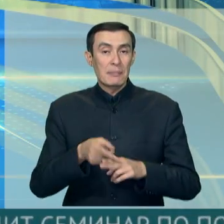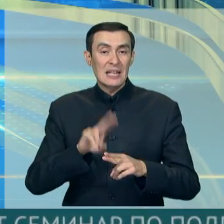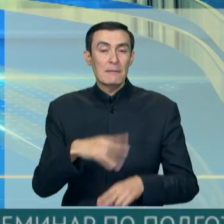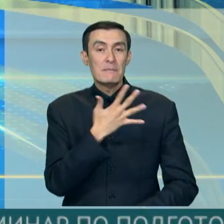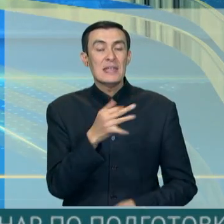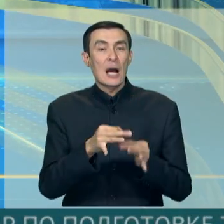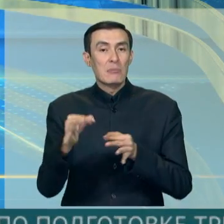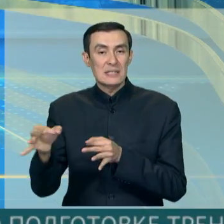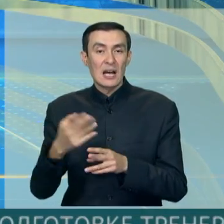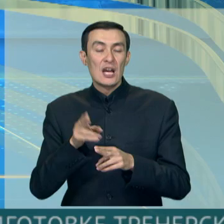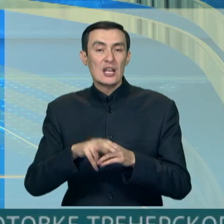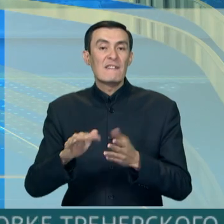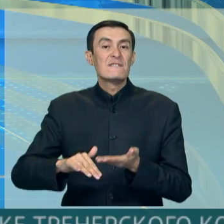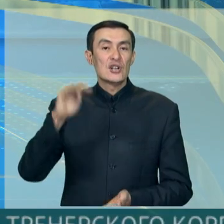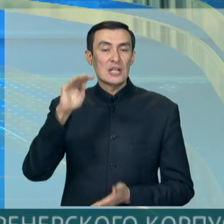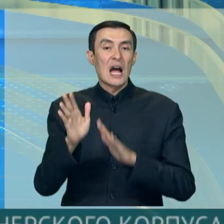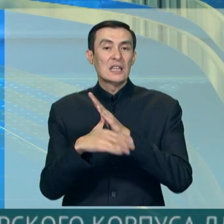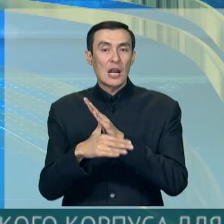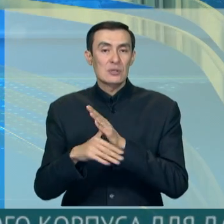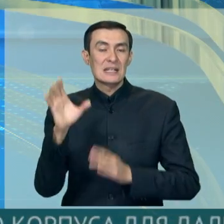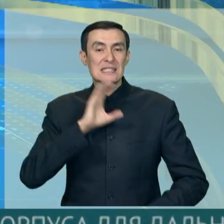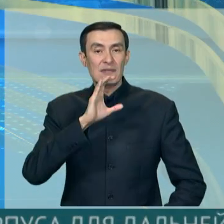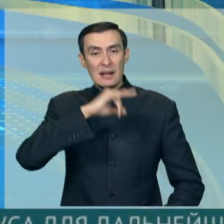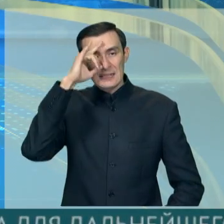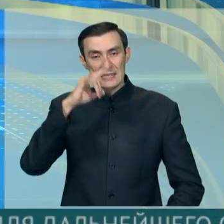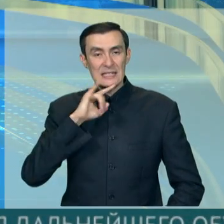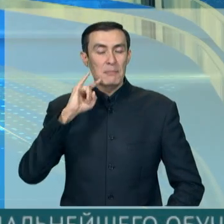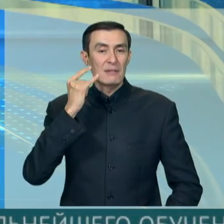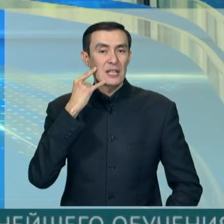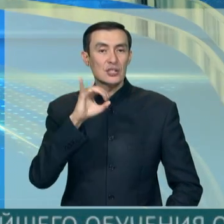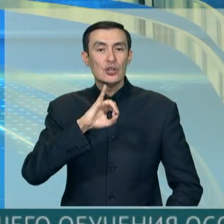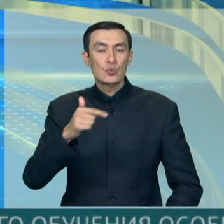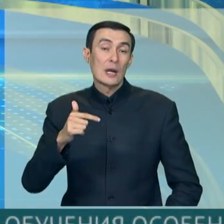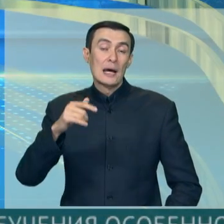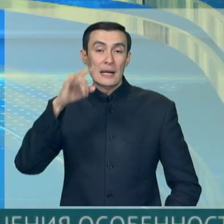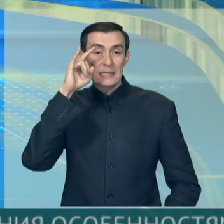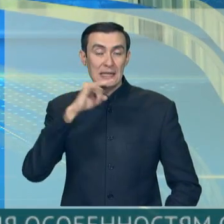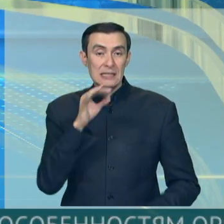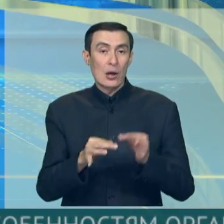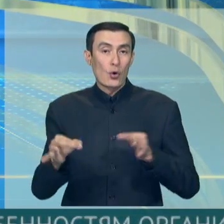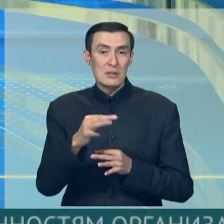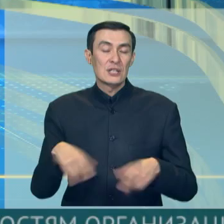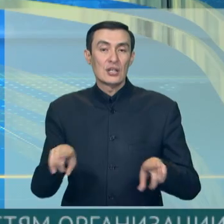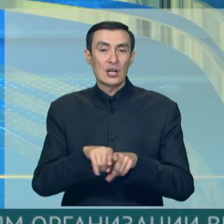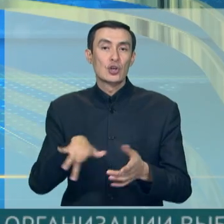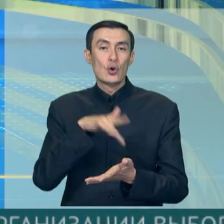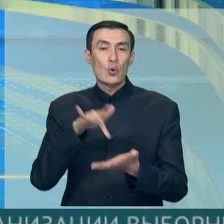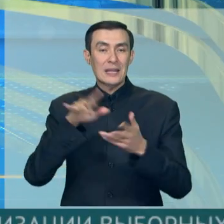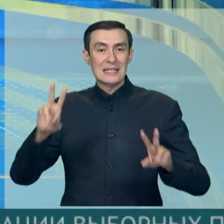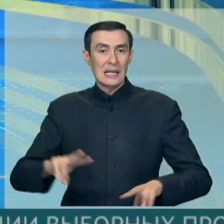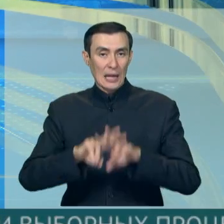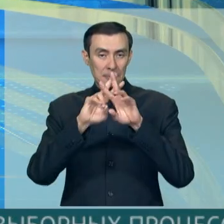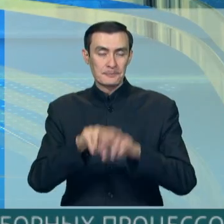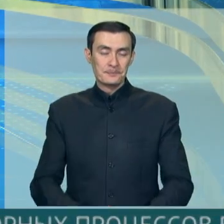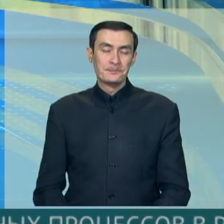5 регионах этот показатель выше. Это Атырауская, Северо-Казахстанская, Павлодарская, Южно-Казахстанская области и город Астана.